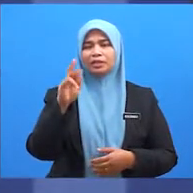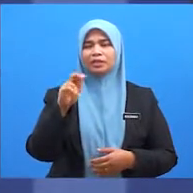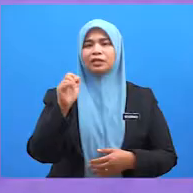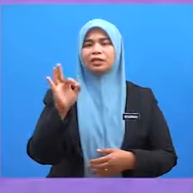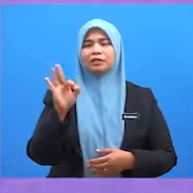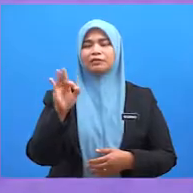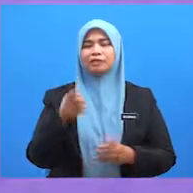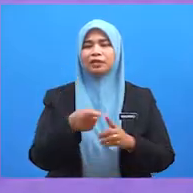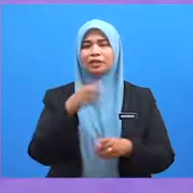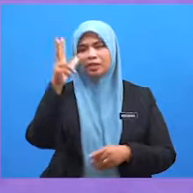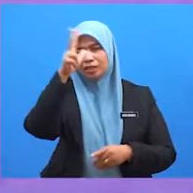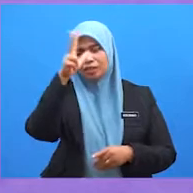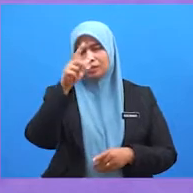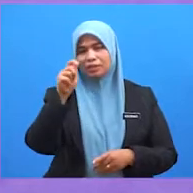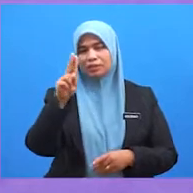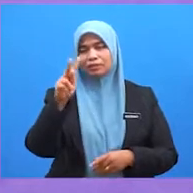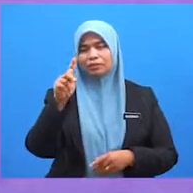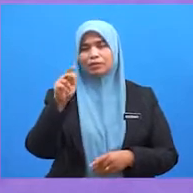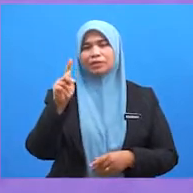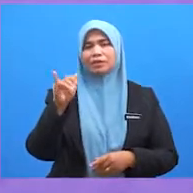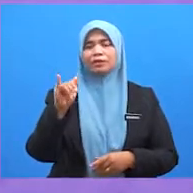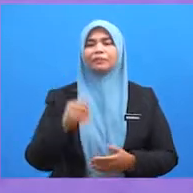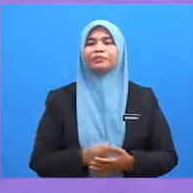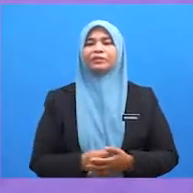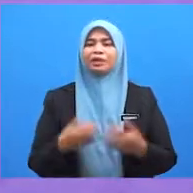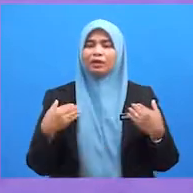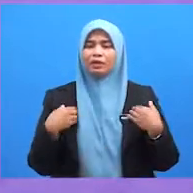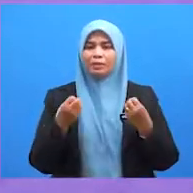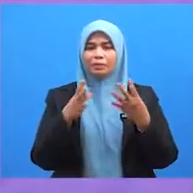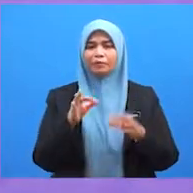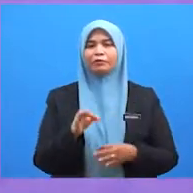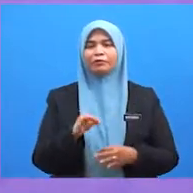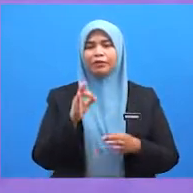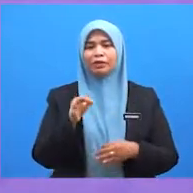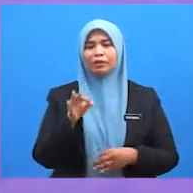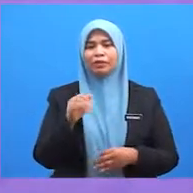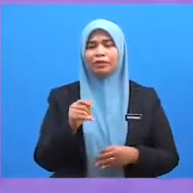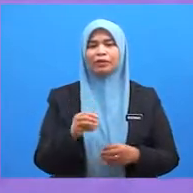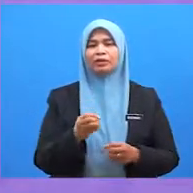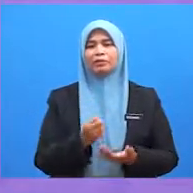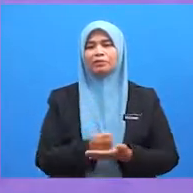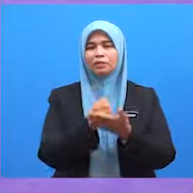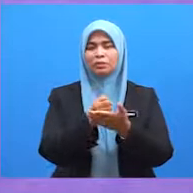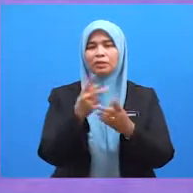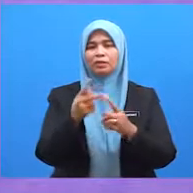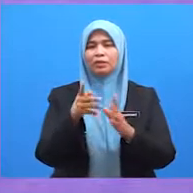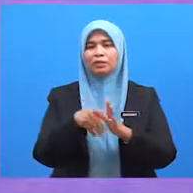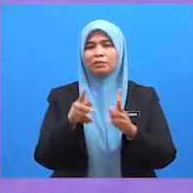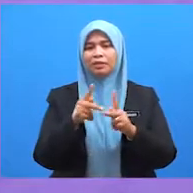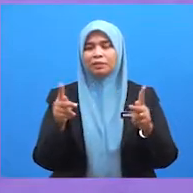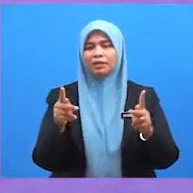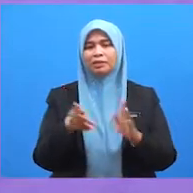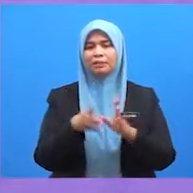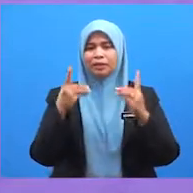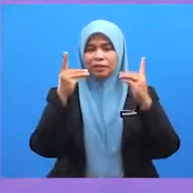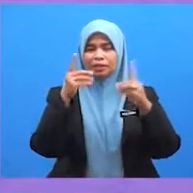Istanbul. Sebenarnya, terdapat beberapa faktor yang menyumbang perkembangan pendidikan di Aceh. Peranan